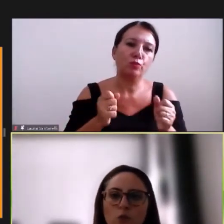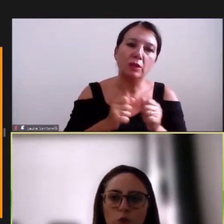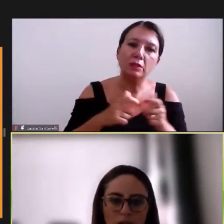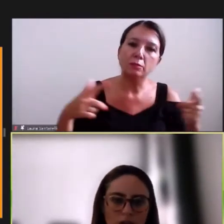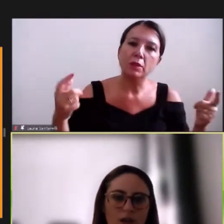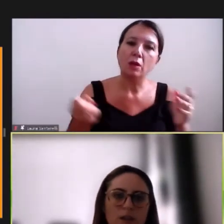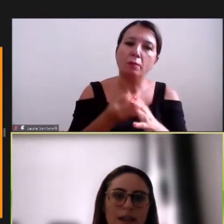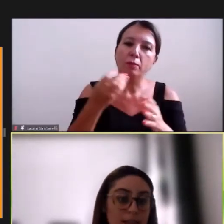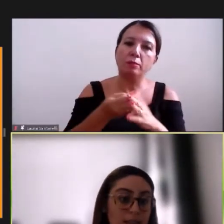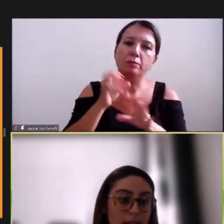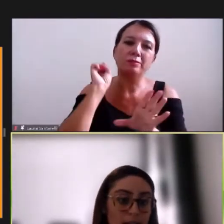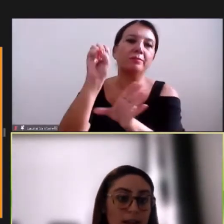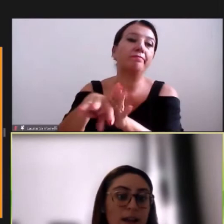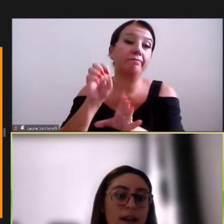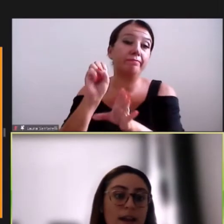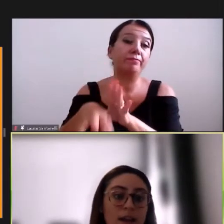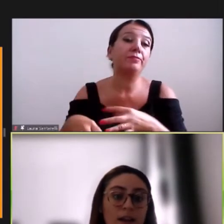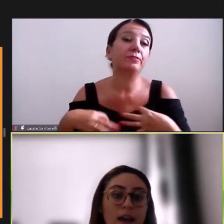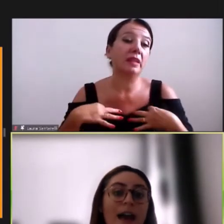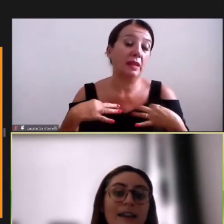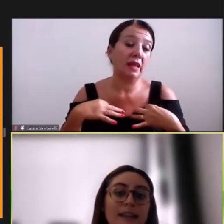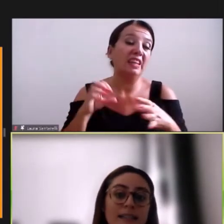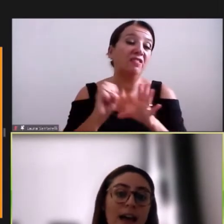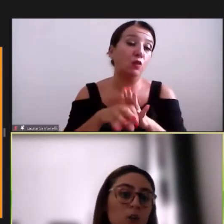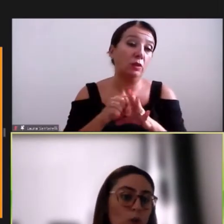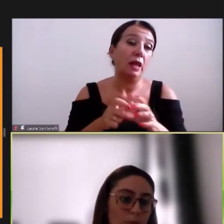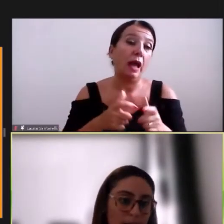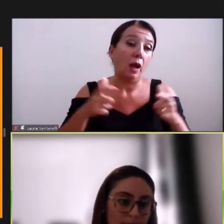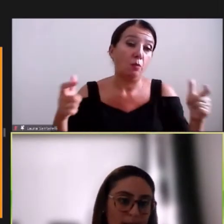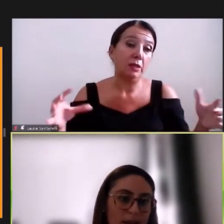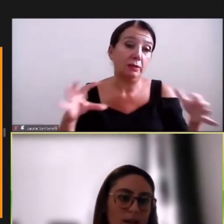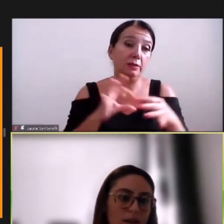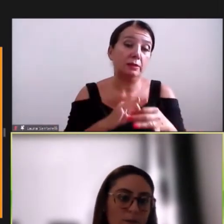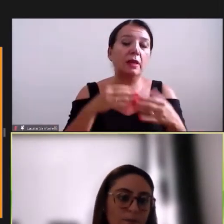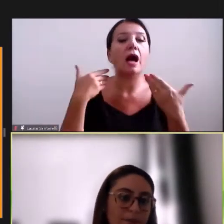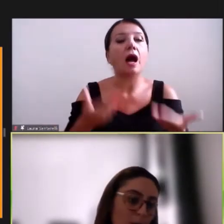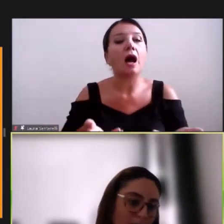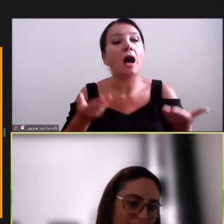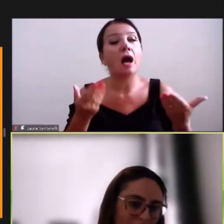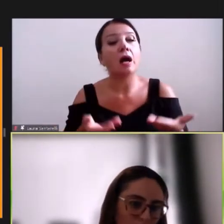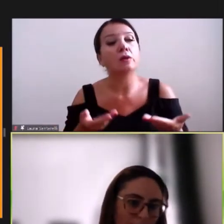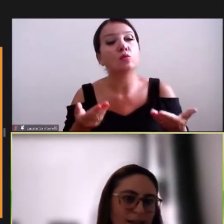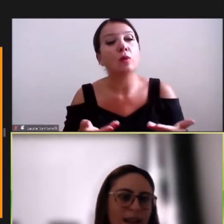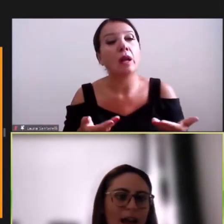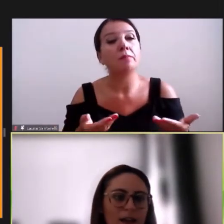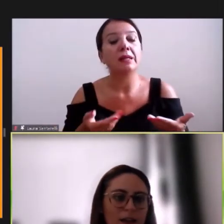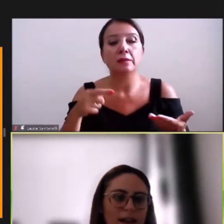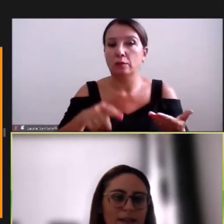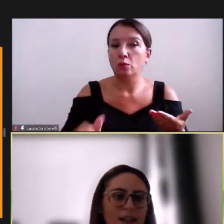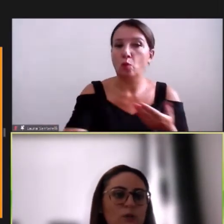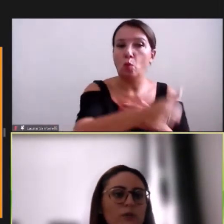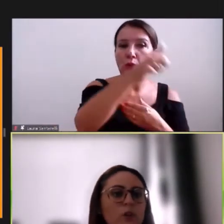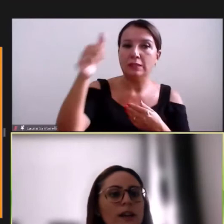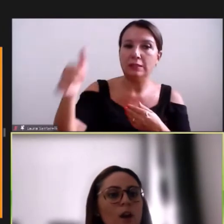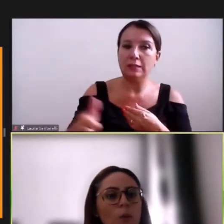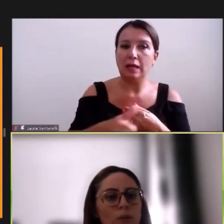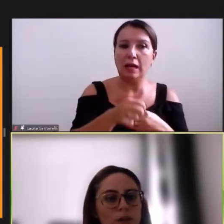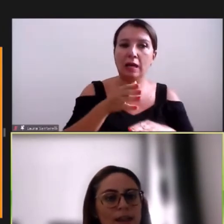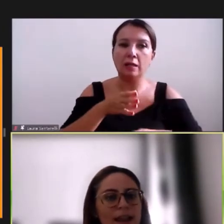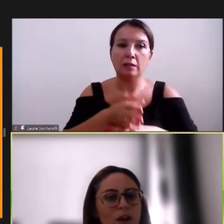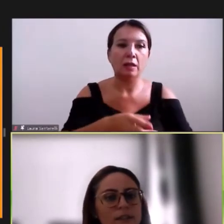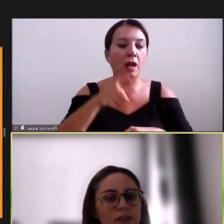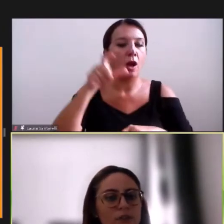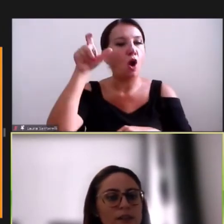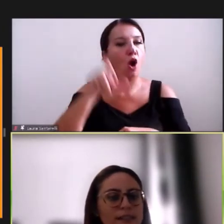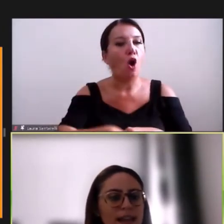quantità di rifiuti tessili. Anche se attualmente, da quest'anno in realtà, è entrato in vigore